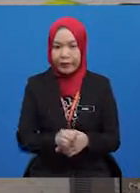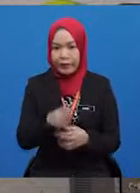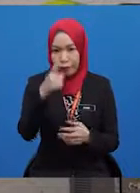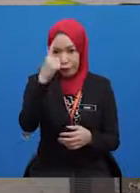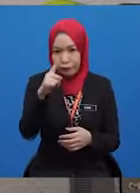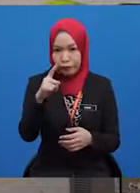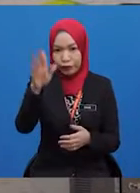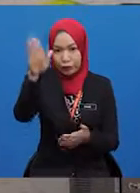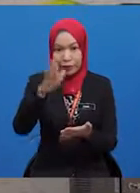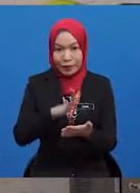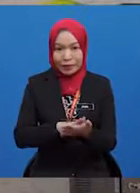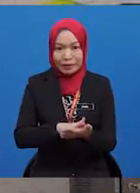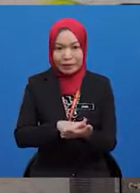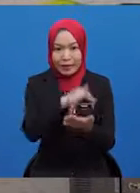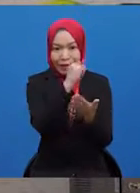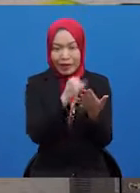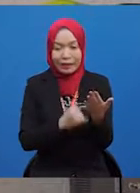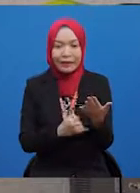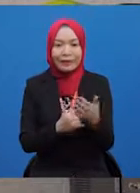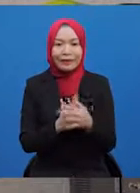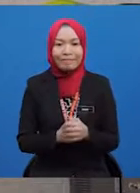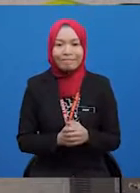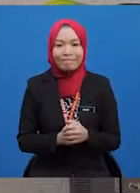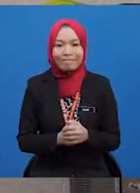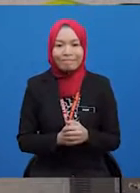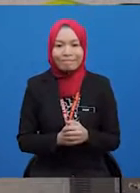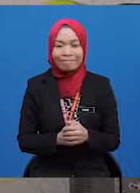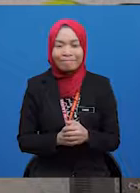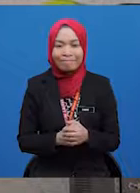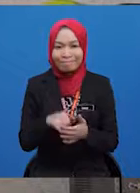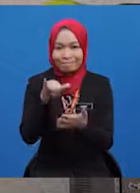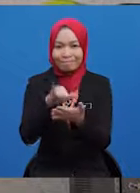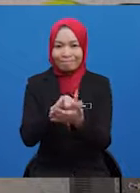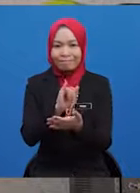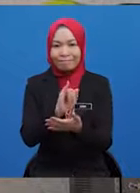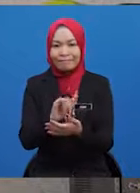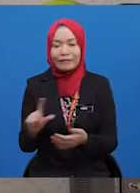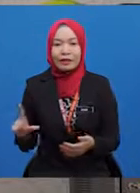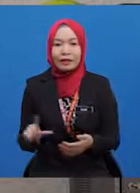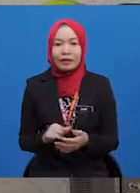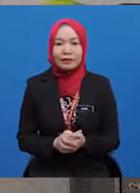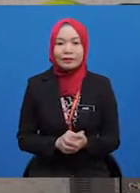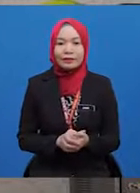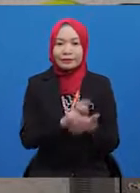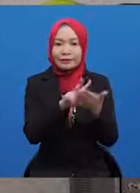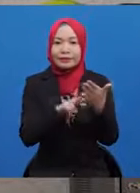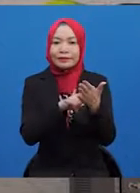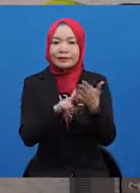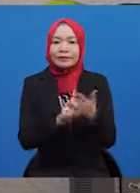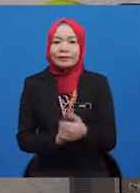untuk mengimbas hasil lakaran. Berikut adalah video cara mengimbas hasil